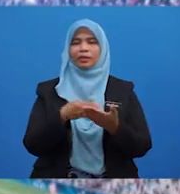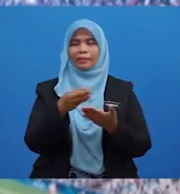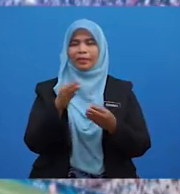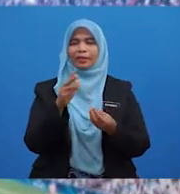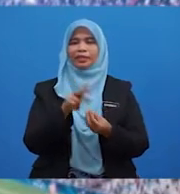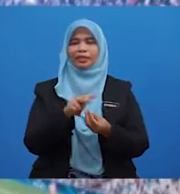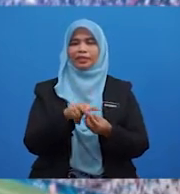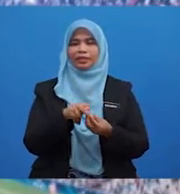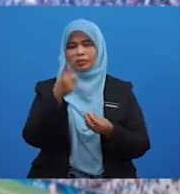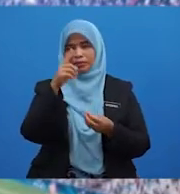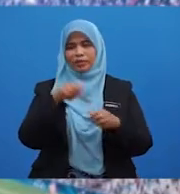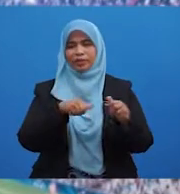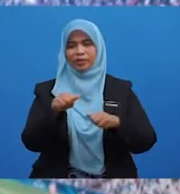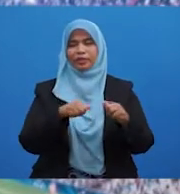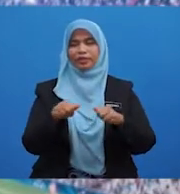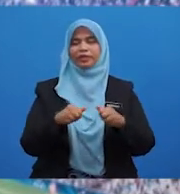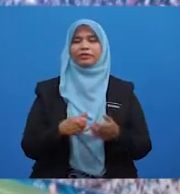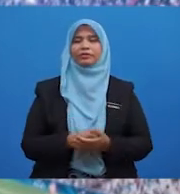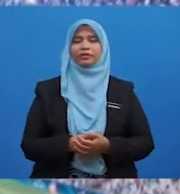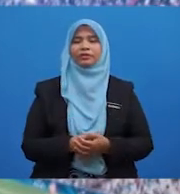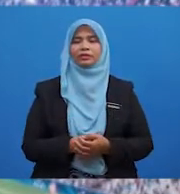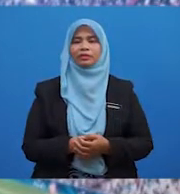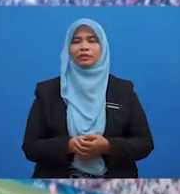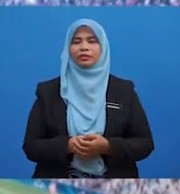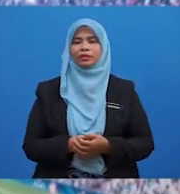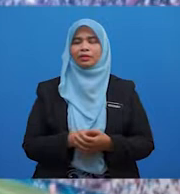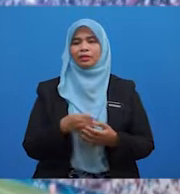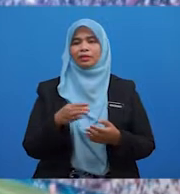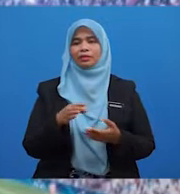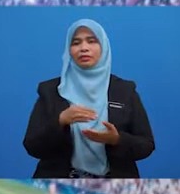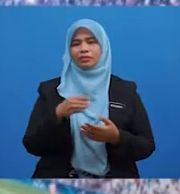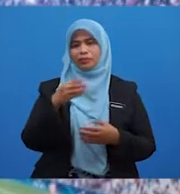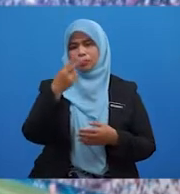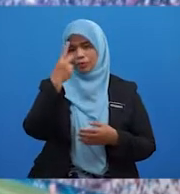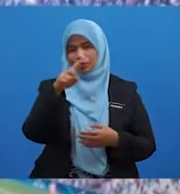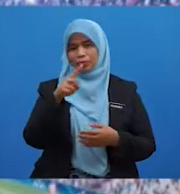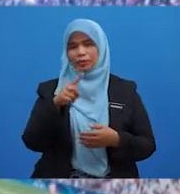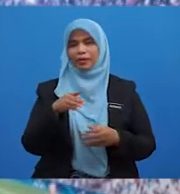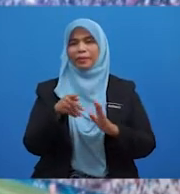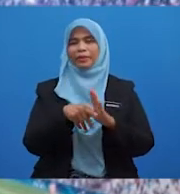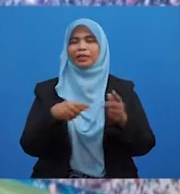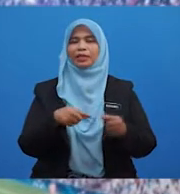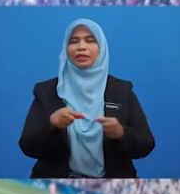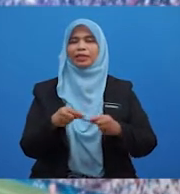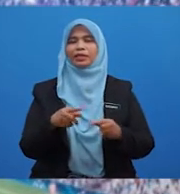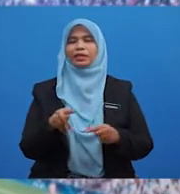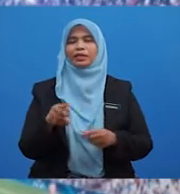kepada aktiviti parasimpatetik mendorong kepada pencernaan dan pergerakan usus yang